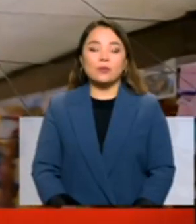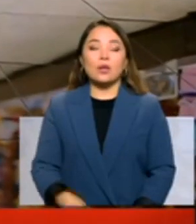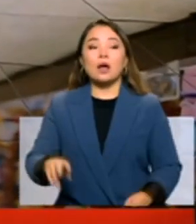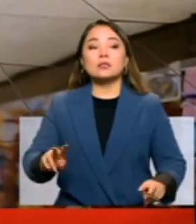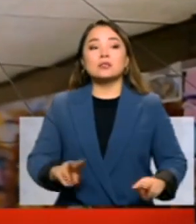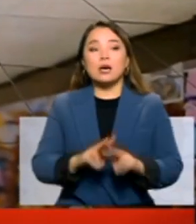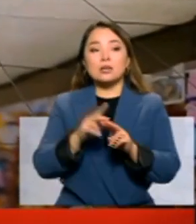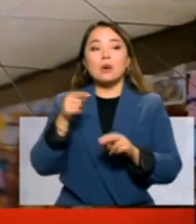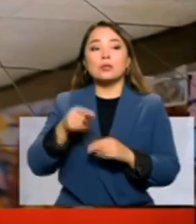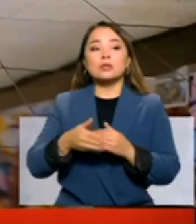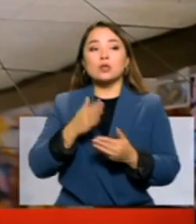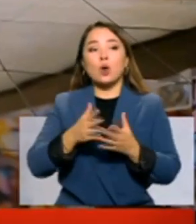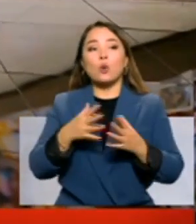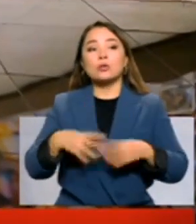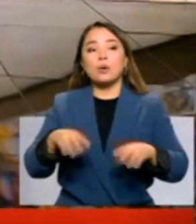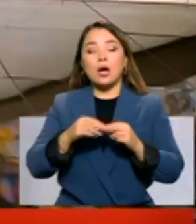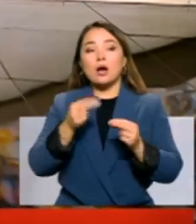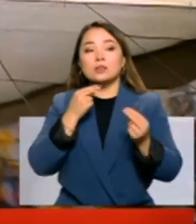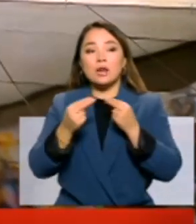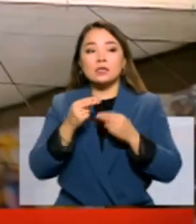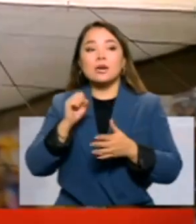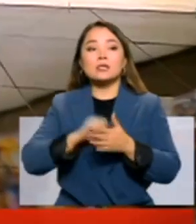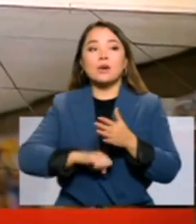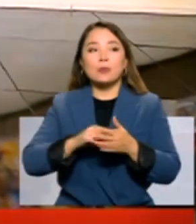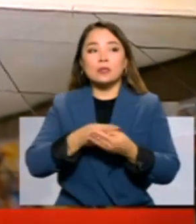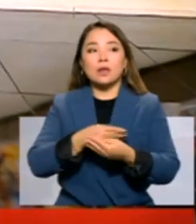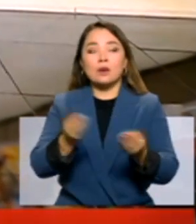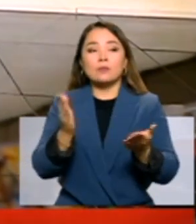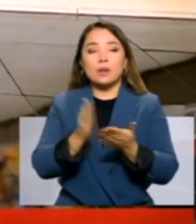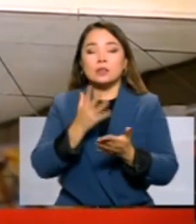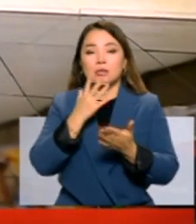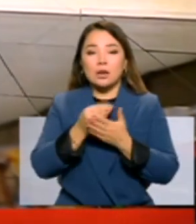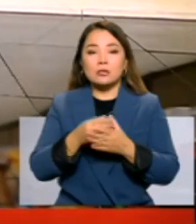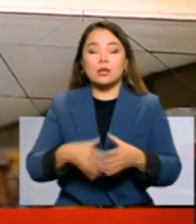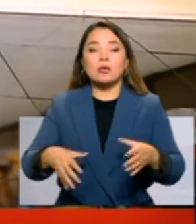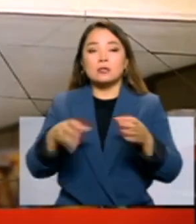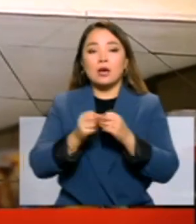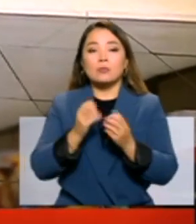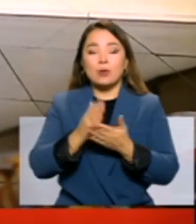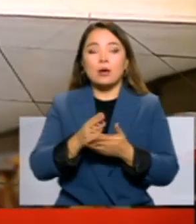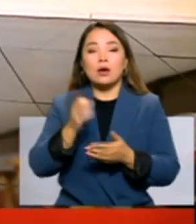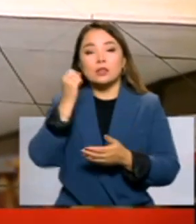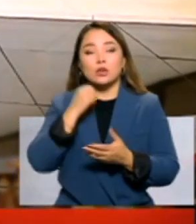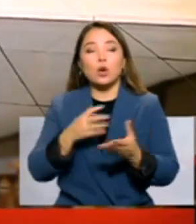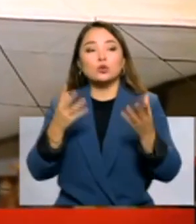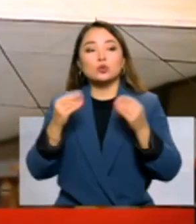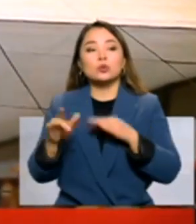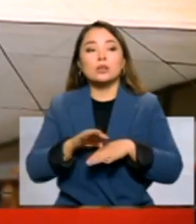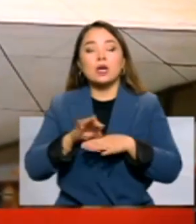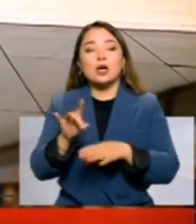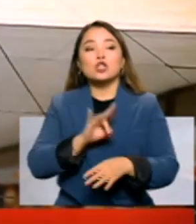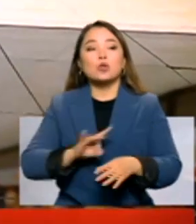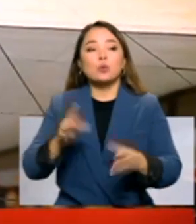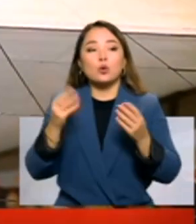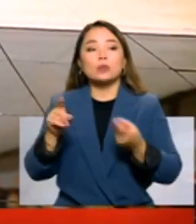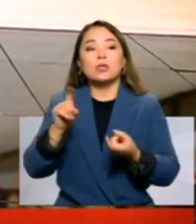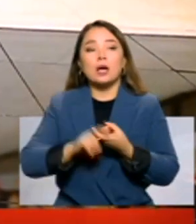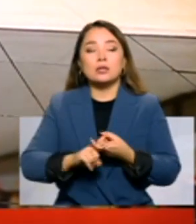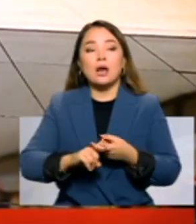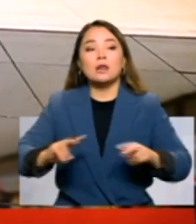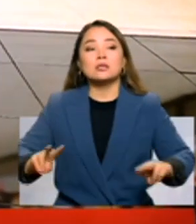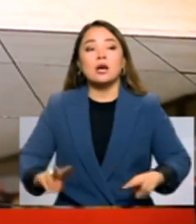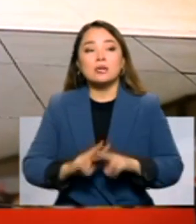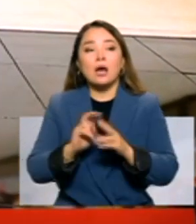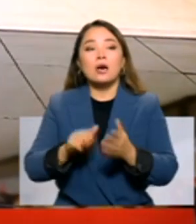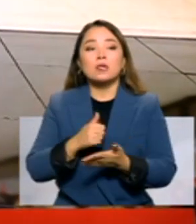Астанада мыңнан аса отбасына азық-түлік себеті таратылып жатыр. Бұл шара қарттар күні мен республика күніне орай ұйымдастырылған. Астана